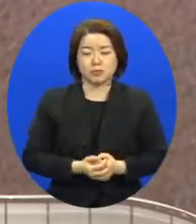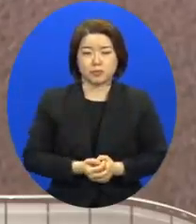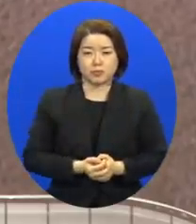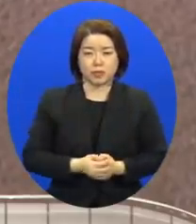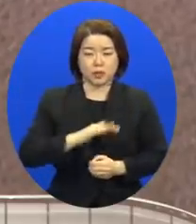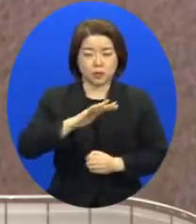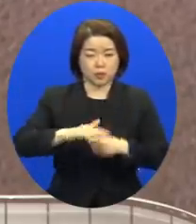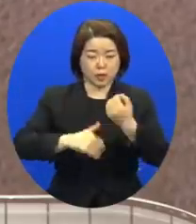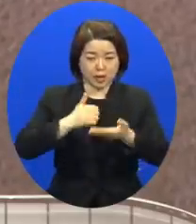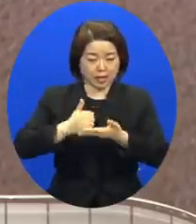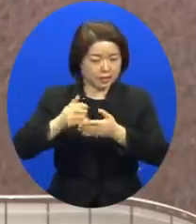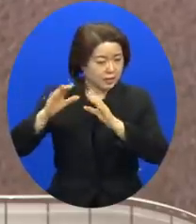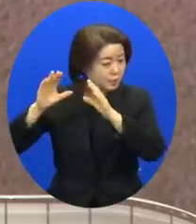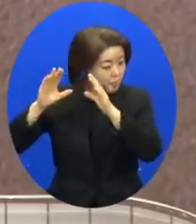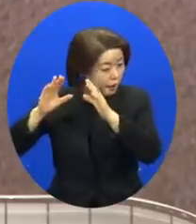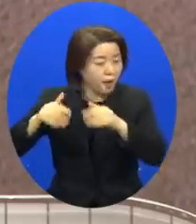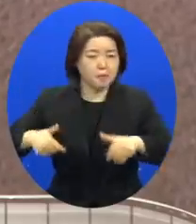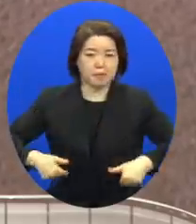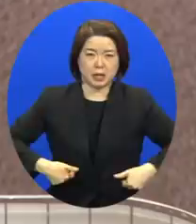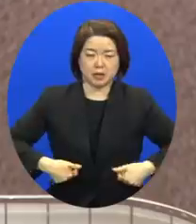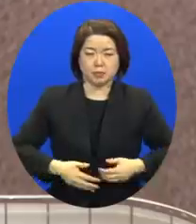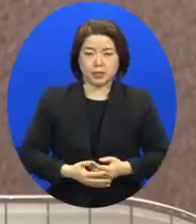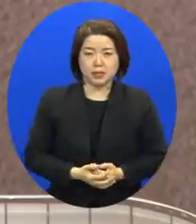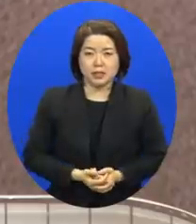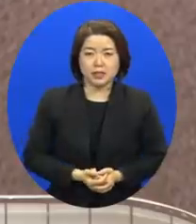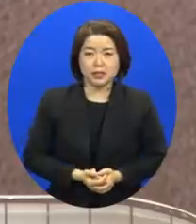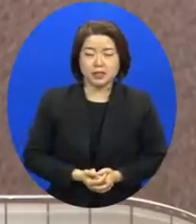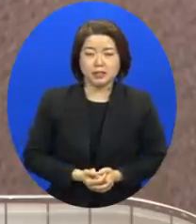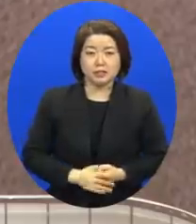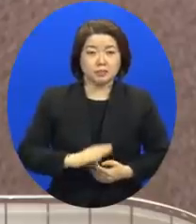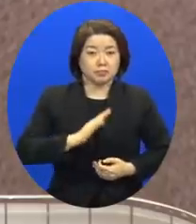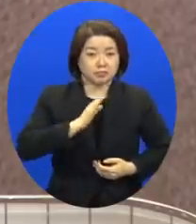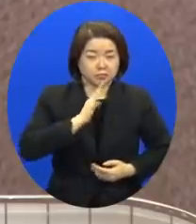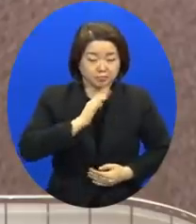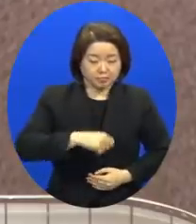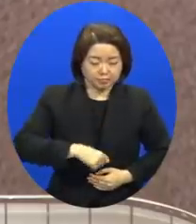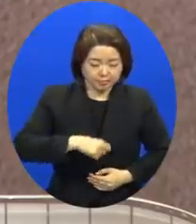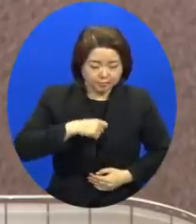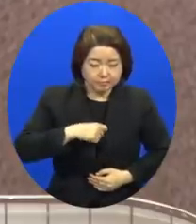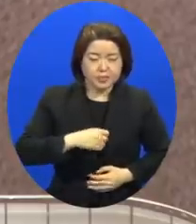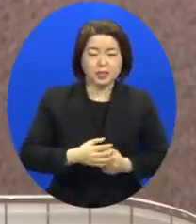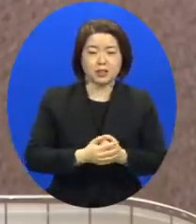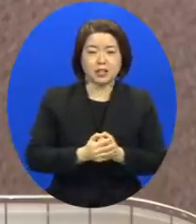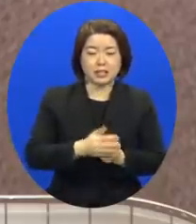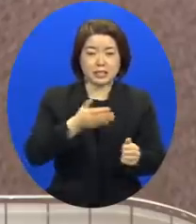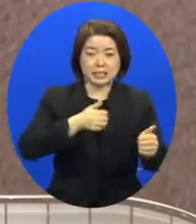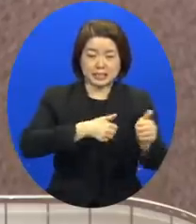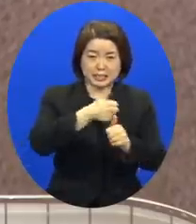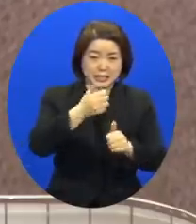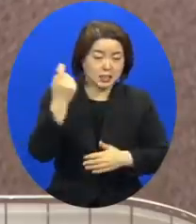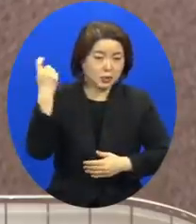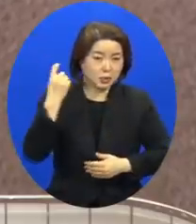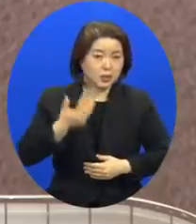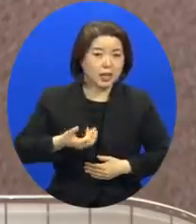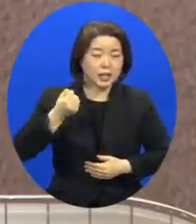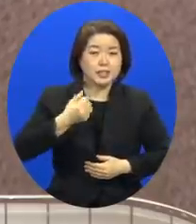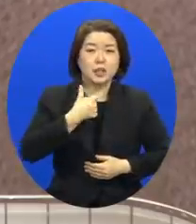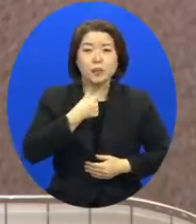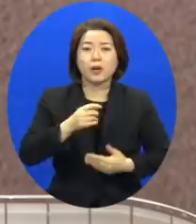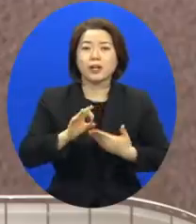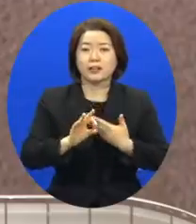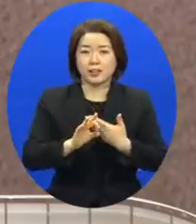귀를 기울여야 합니다 진정한 승리의 소식을 우리가 정말 먹고 싶다면